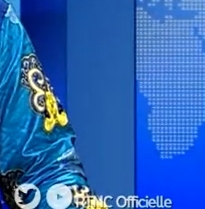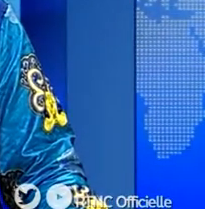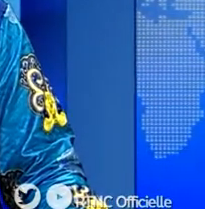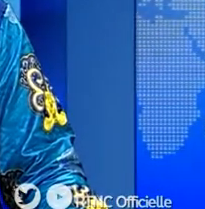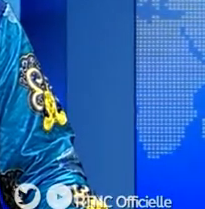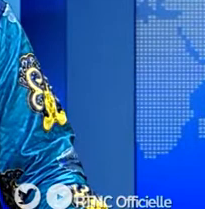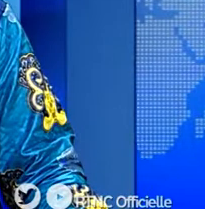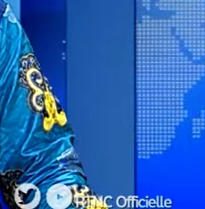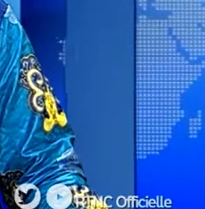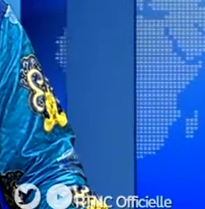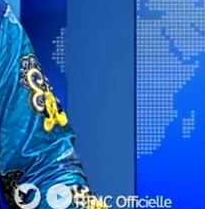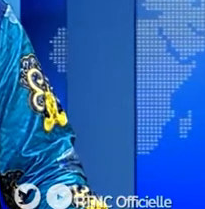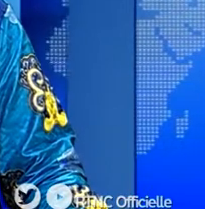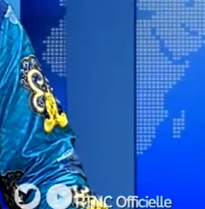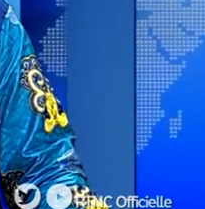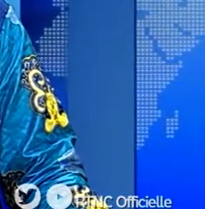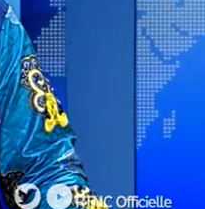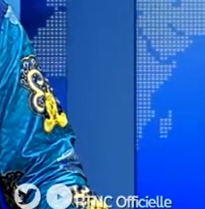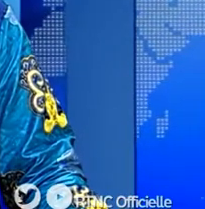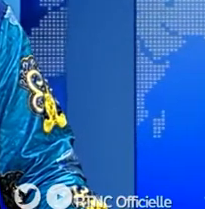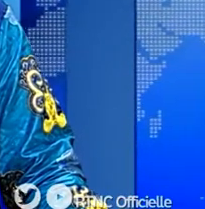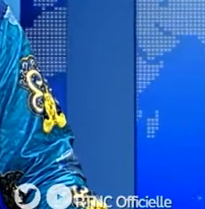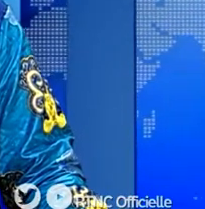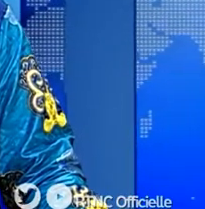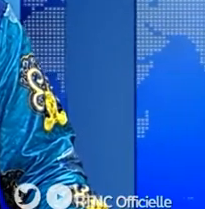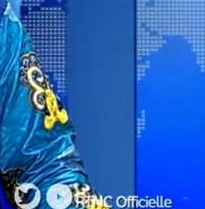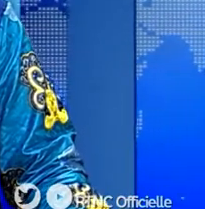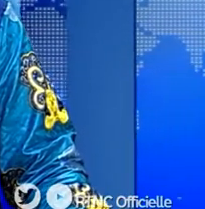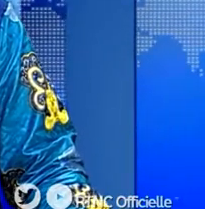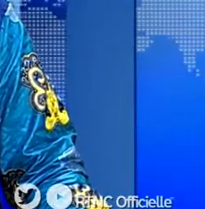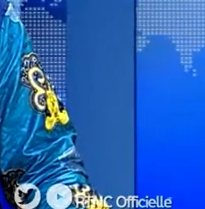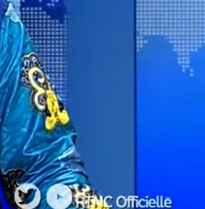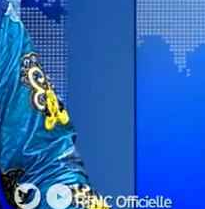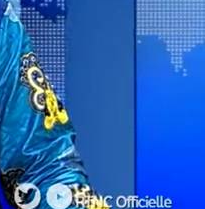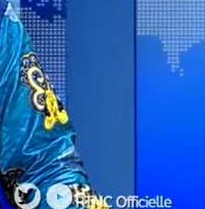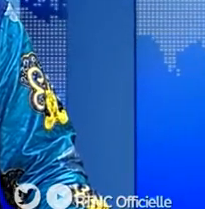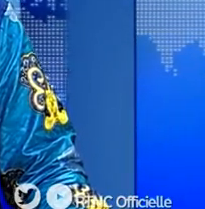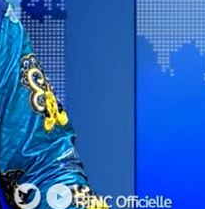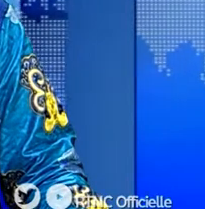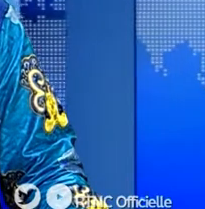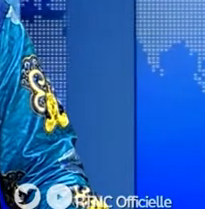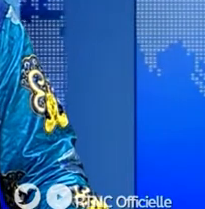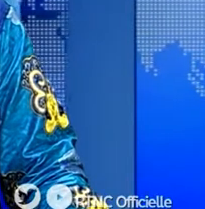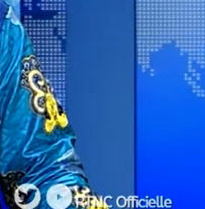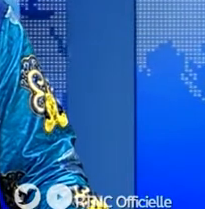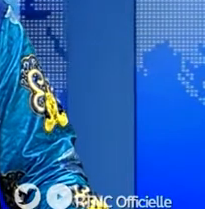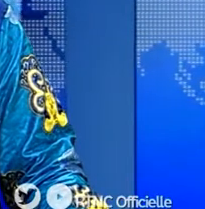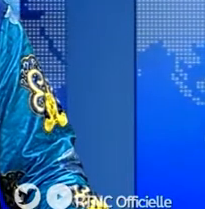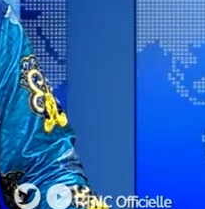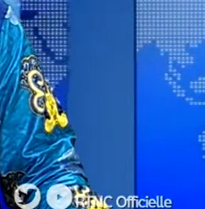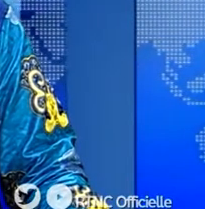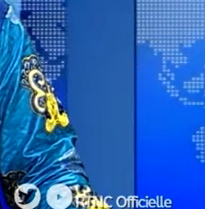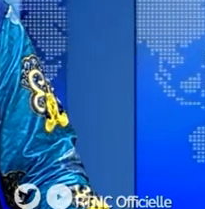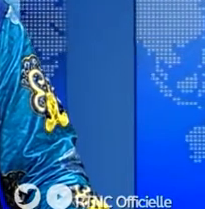un développement évident, efficient et efficace de la RDC, ça nous prend absolument